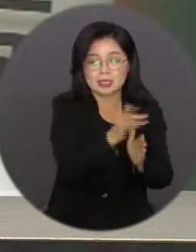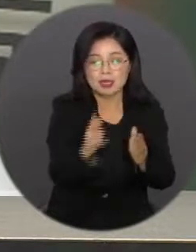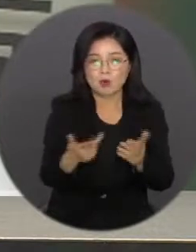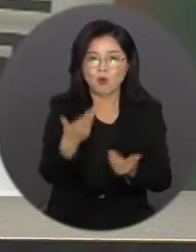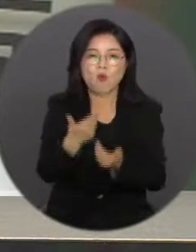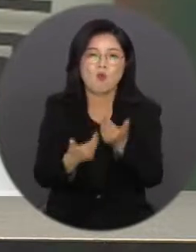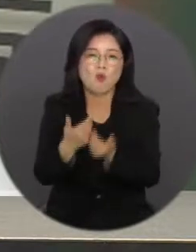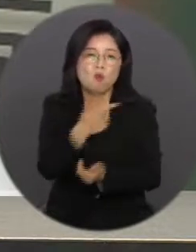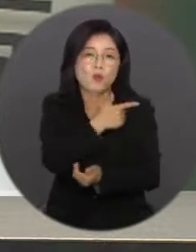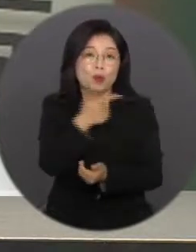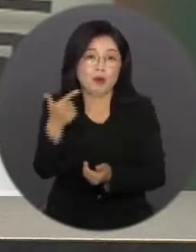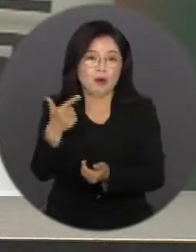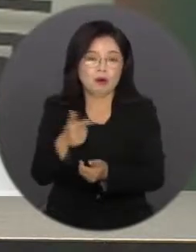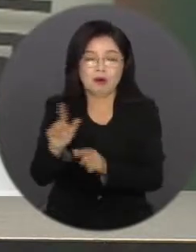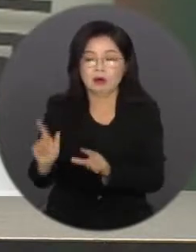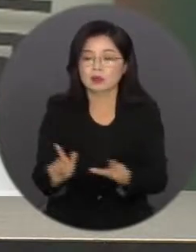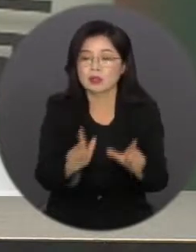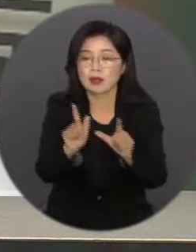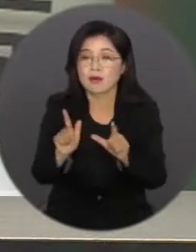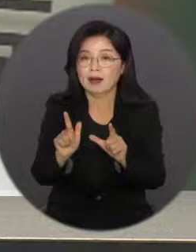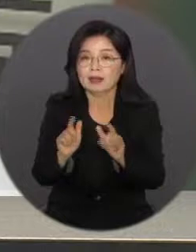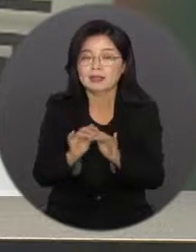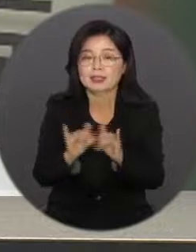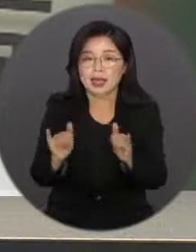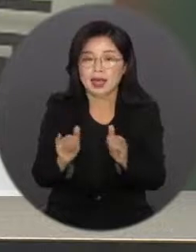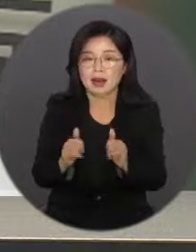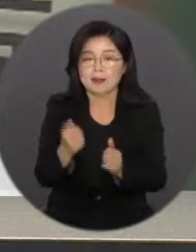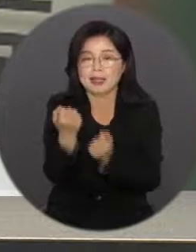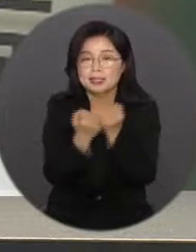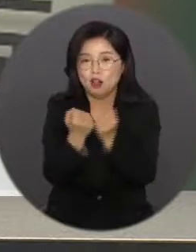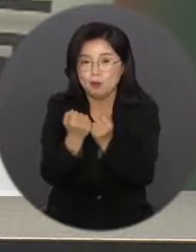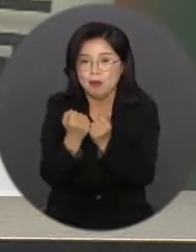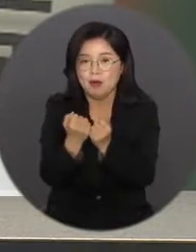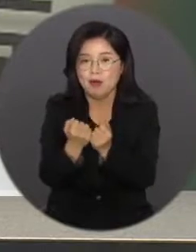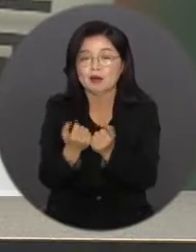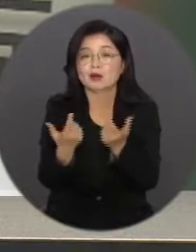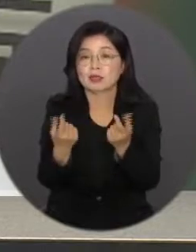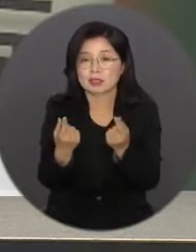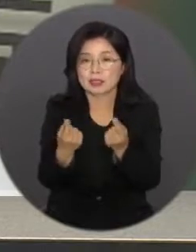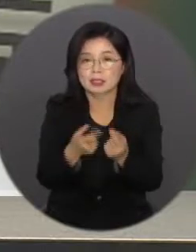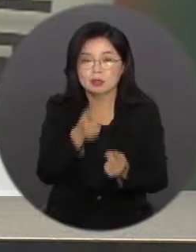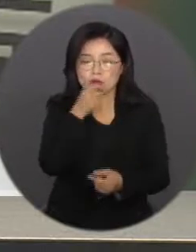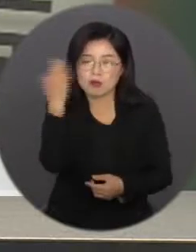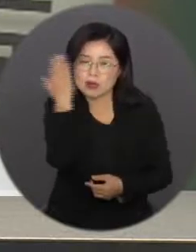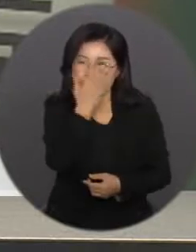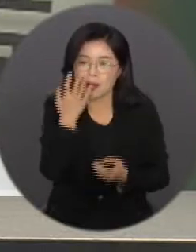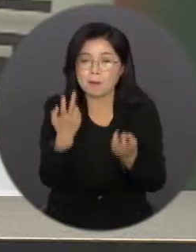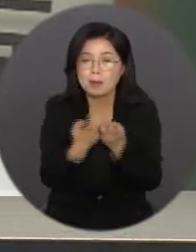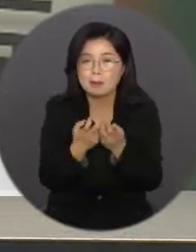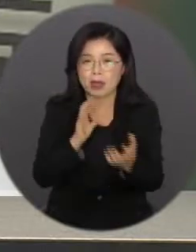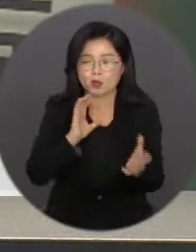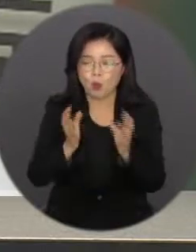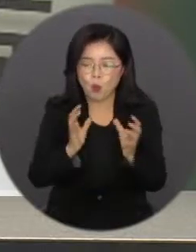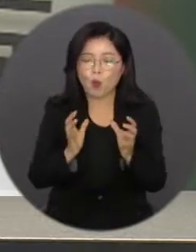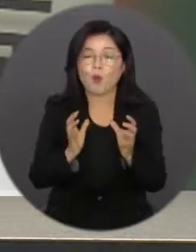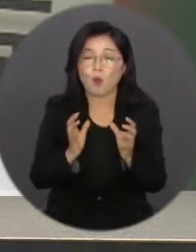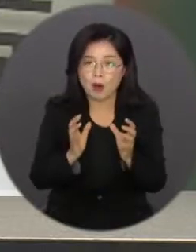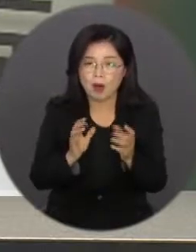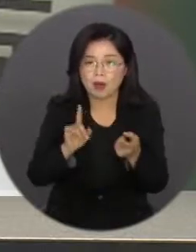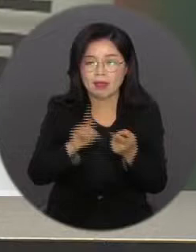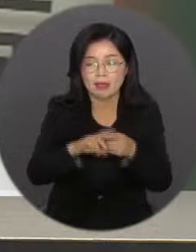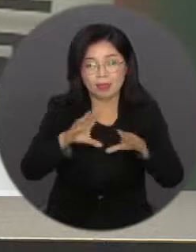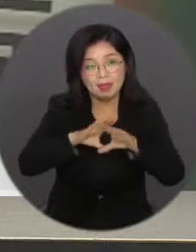있습니다. 최근 주민 설명회가 열리고 태스크포스도 꾸려져 수질 개선 방안에 대해 논의를 하고 있지만